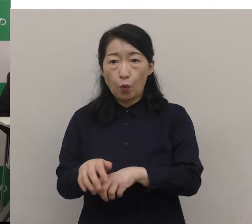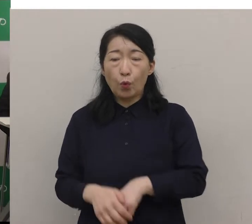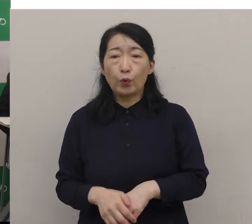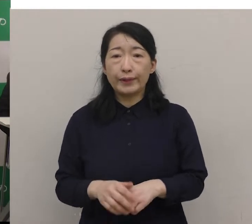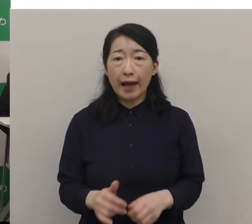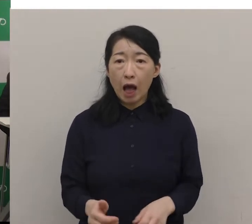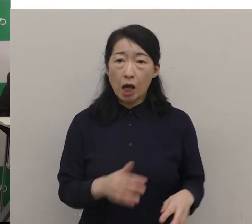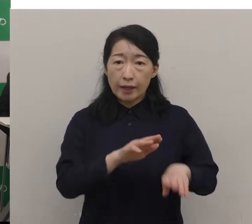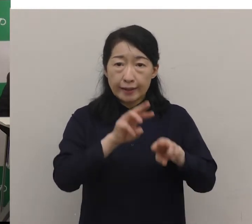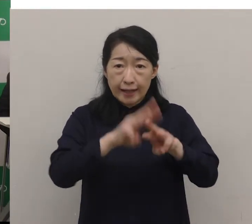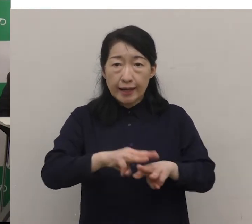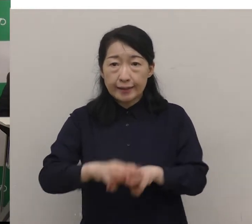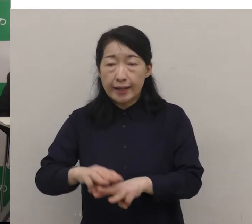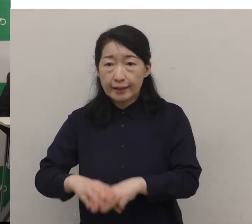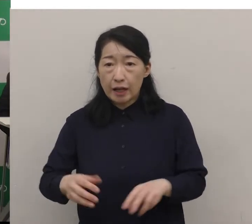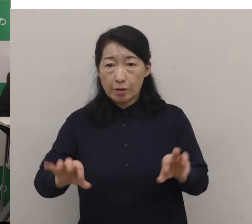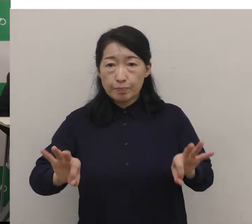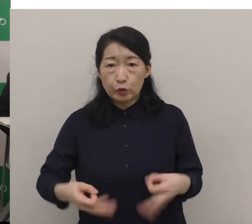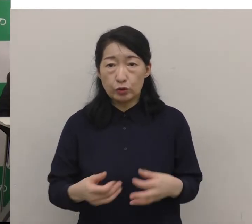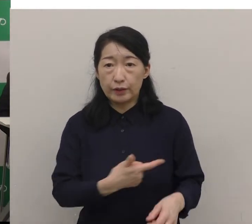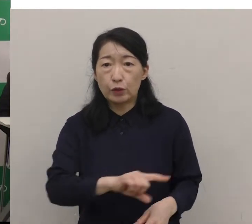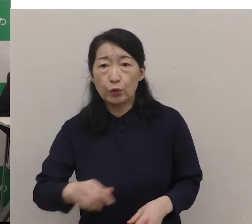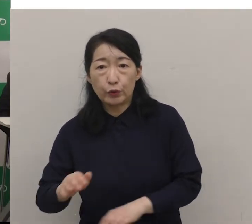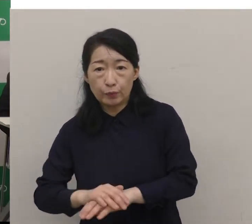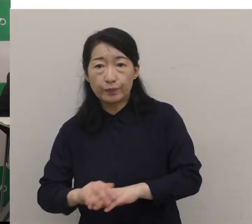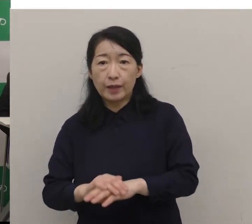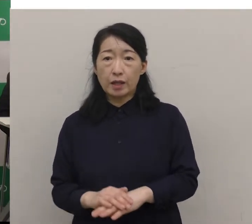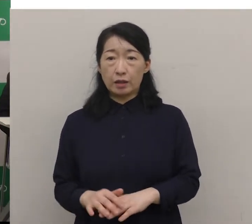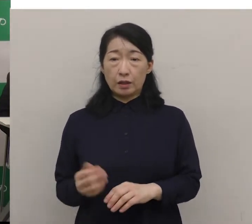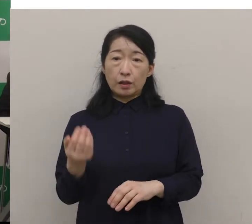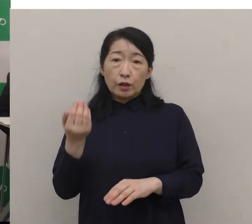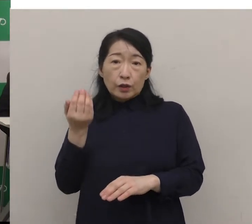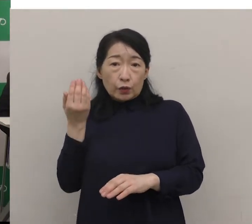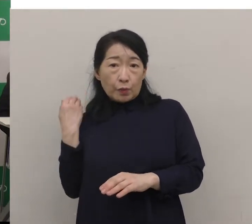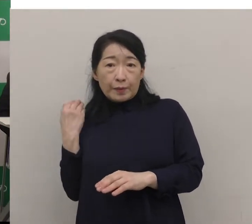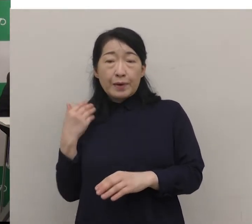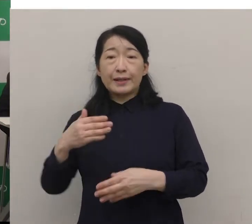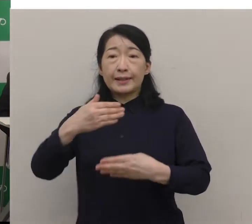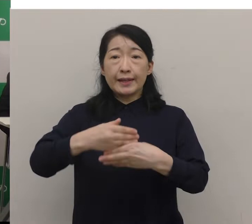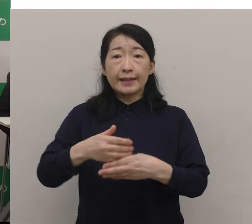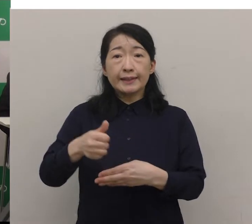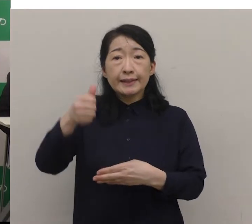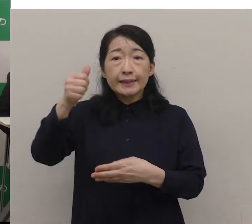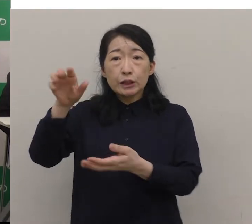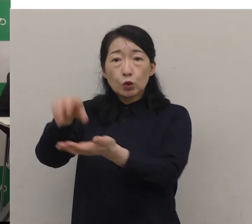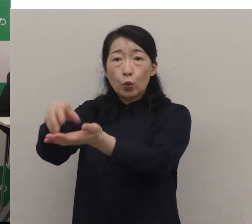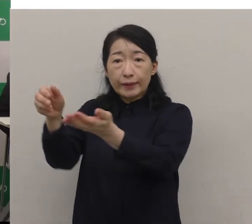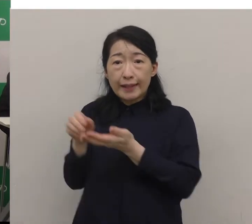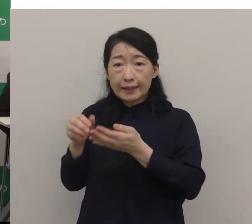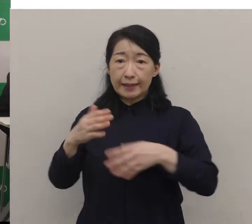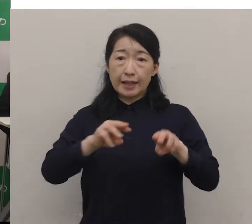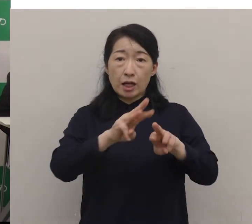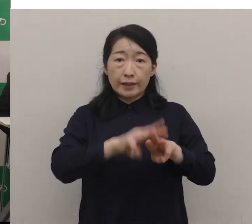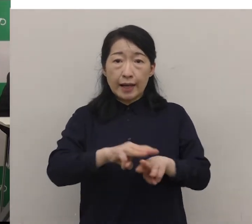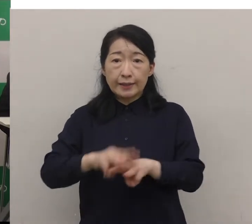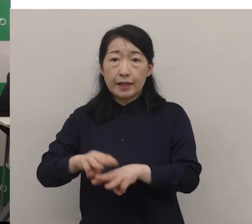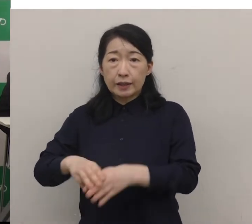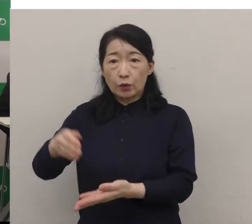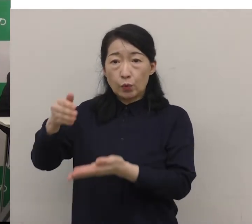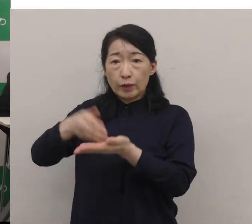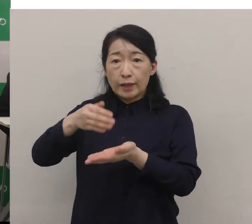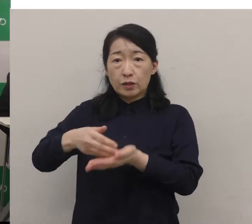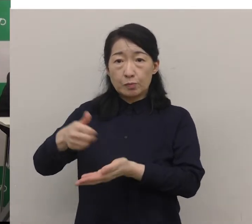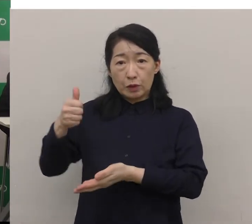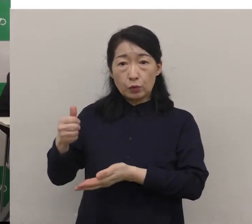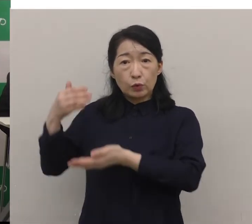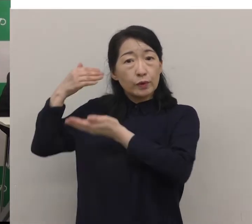など先日県知事顕彰を受賞した棚田の語り部さんから直接聞いたりお茶